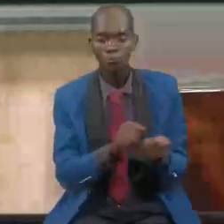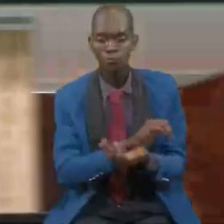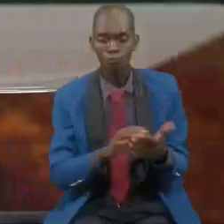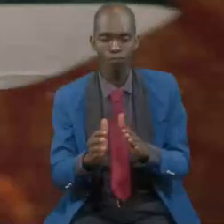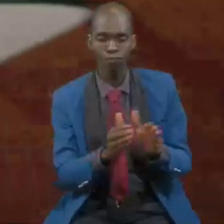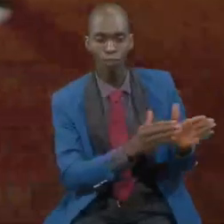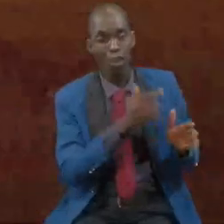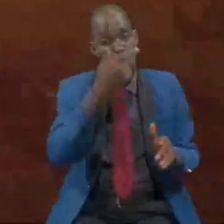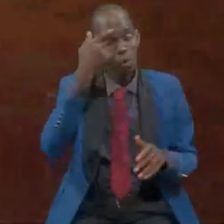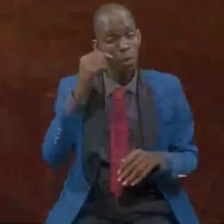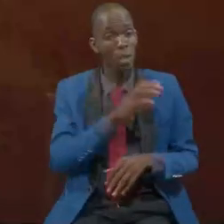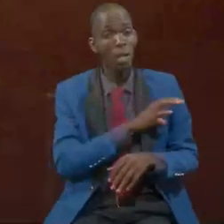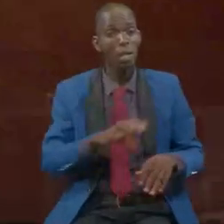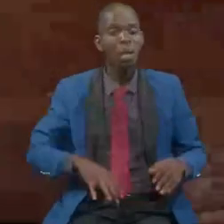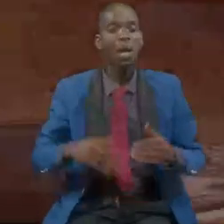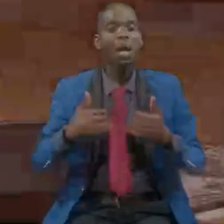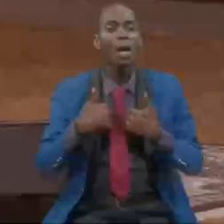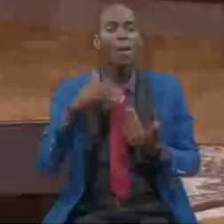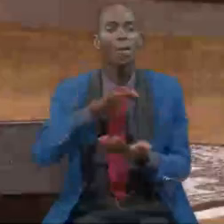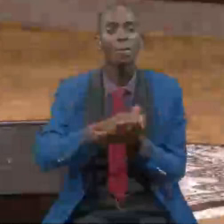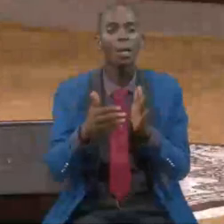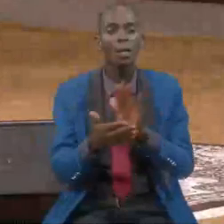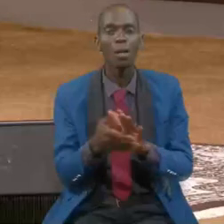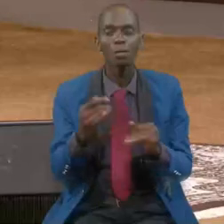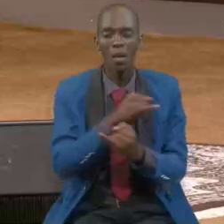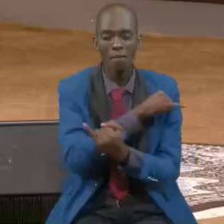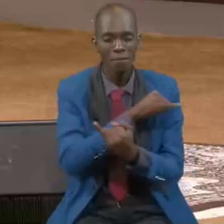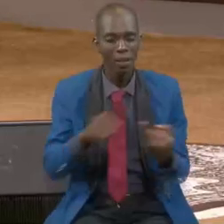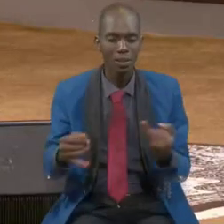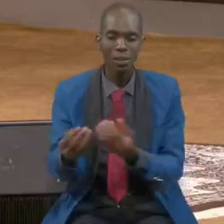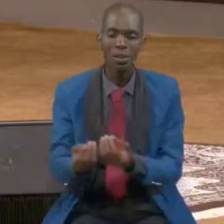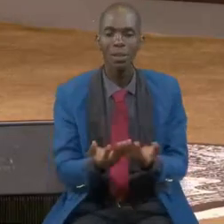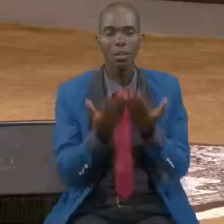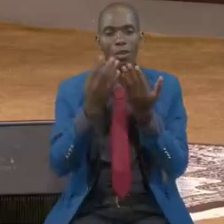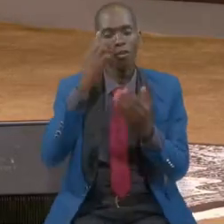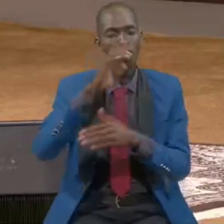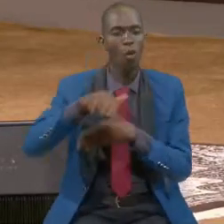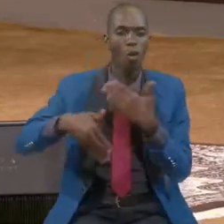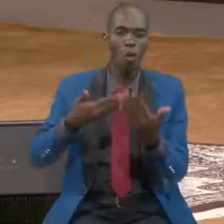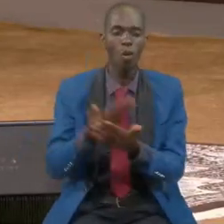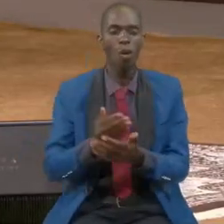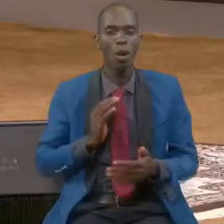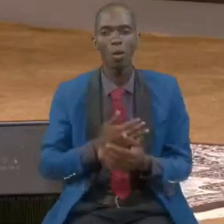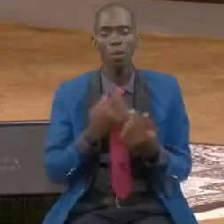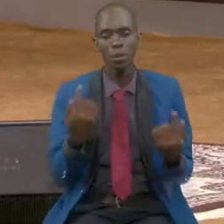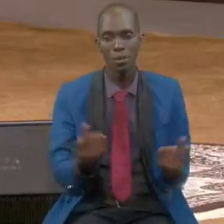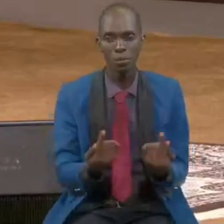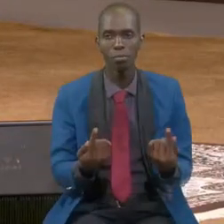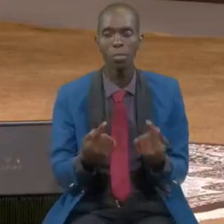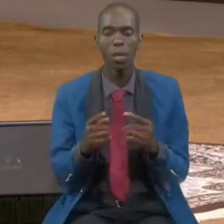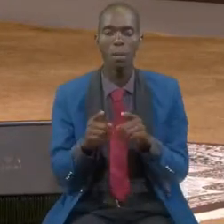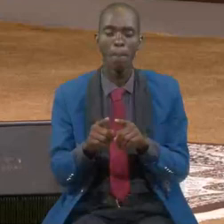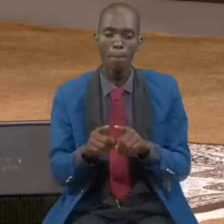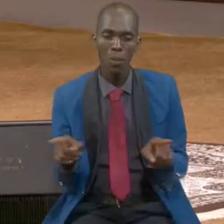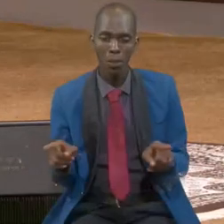abolies parce que Christ est devenu le sacrifice final pour tous nos péchés.